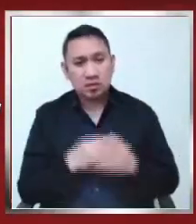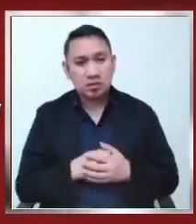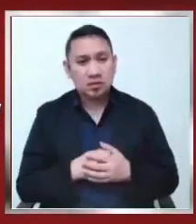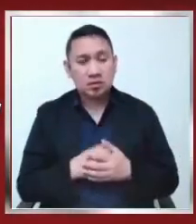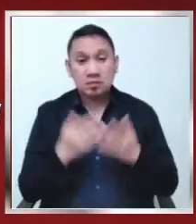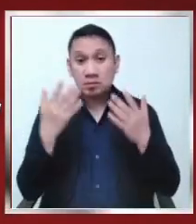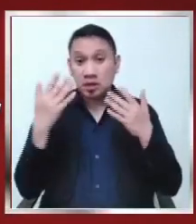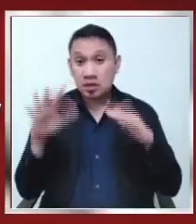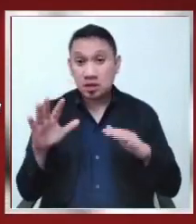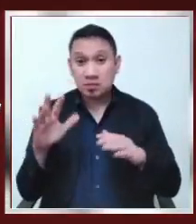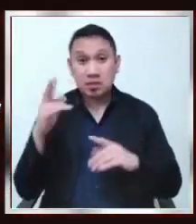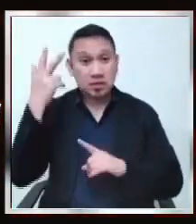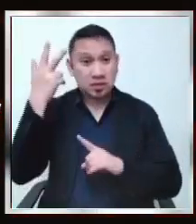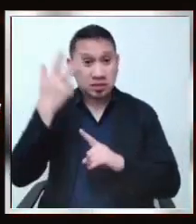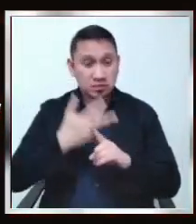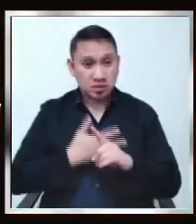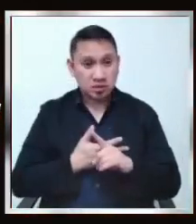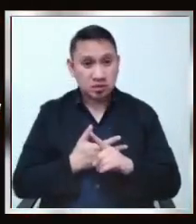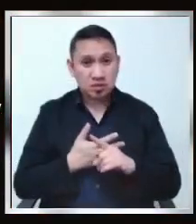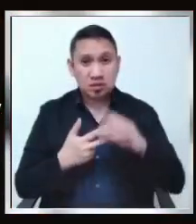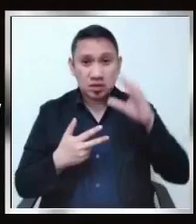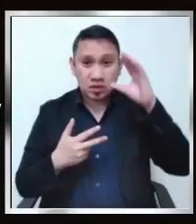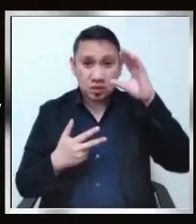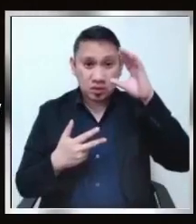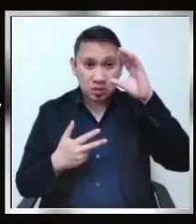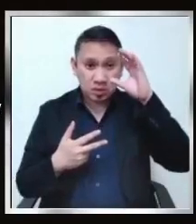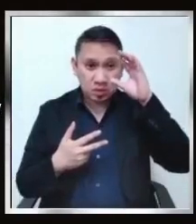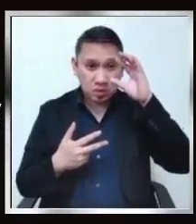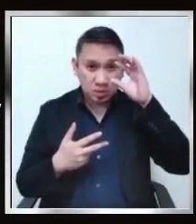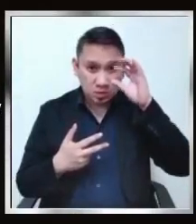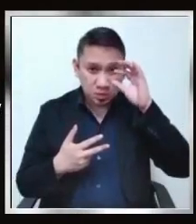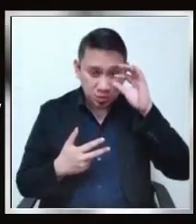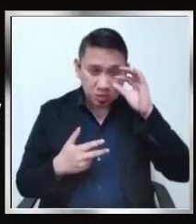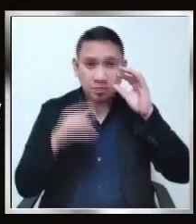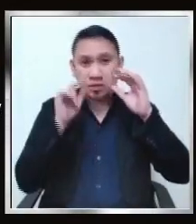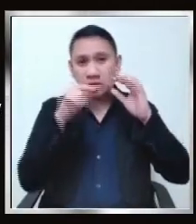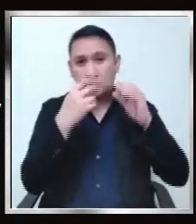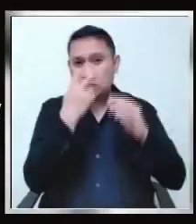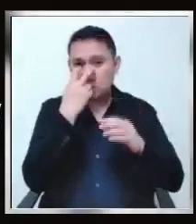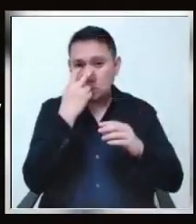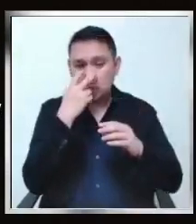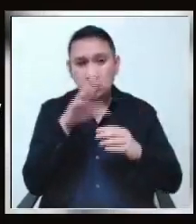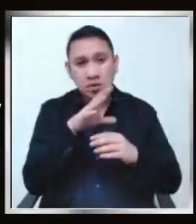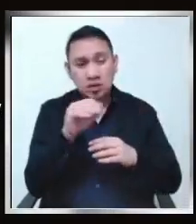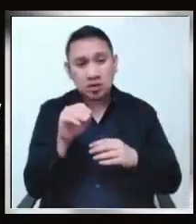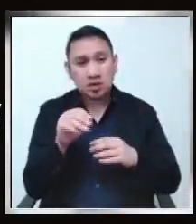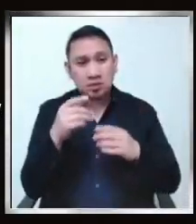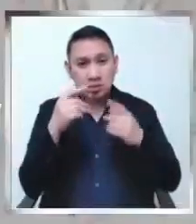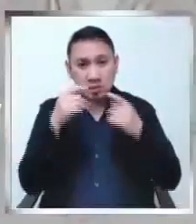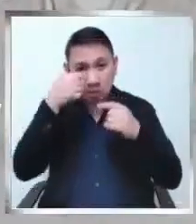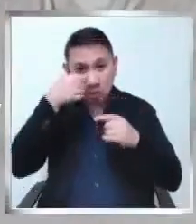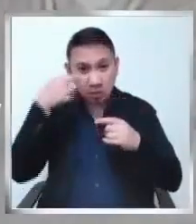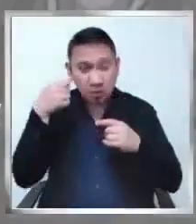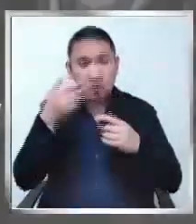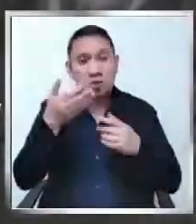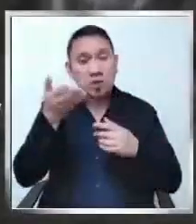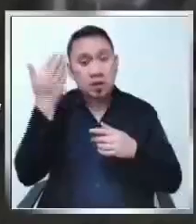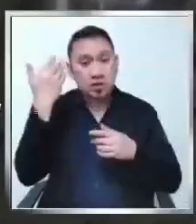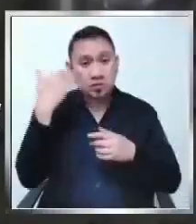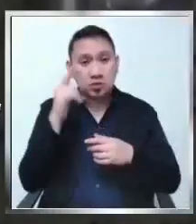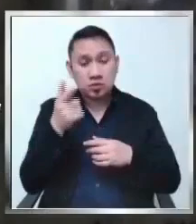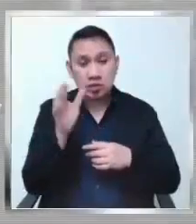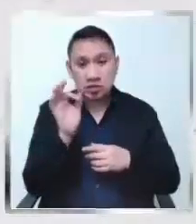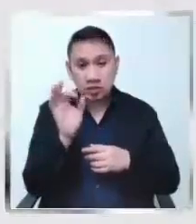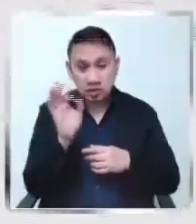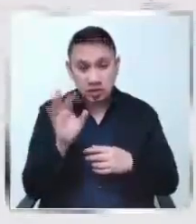tatlong buwan Nawalan na rin ng paningin ang kaliwa niyang mata kaya agad niya itong pahan noong 2019 si